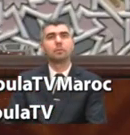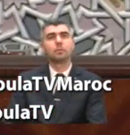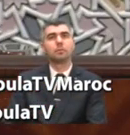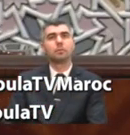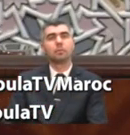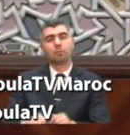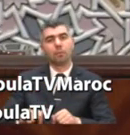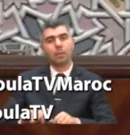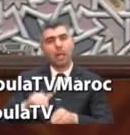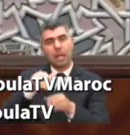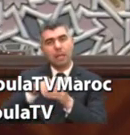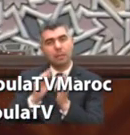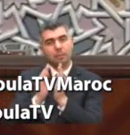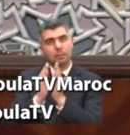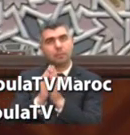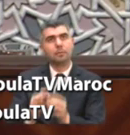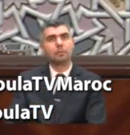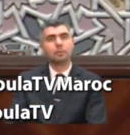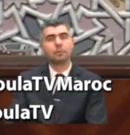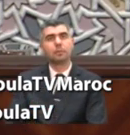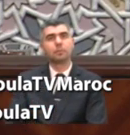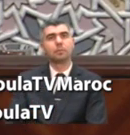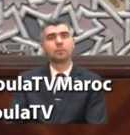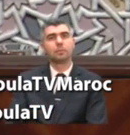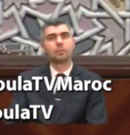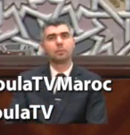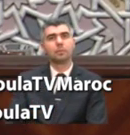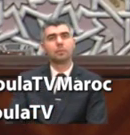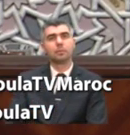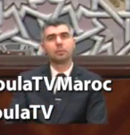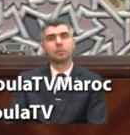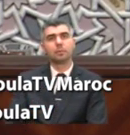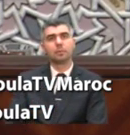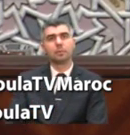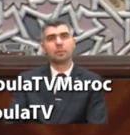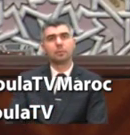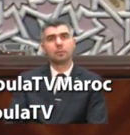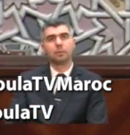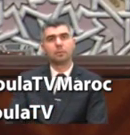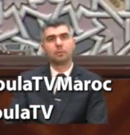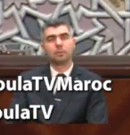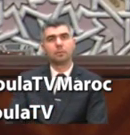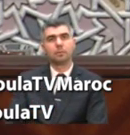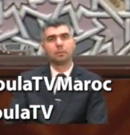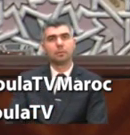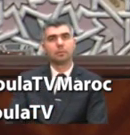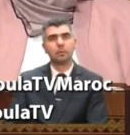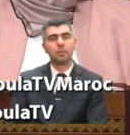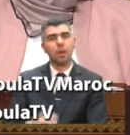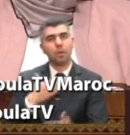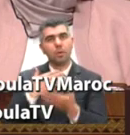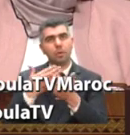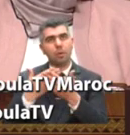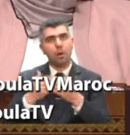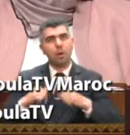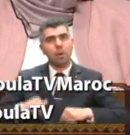في إطار أو عفوا للتعقيب على الجواب، تفضلوا سيد نائب محترم. شكرا سيد وزير